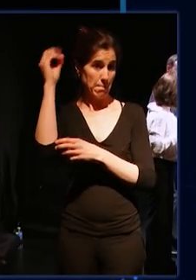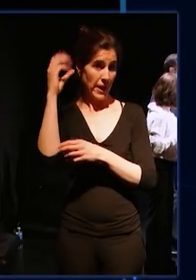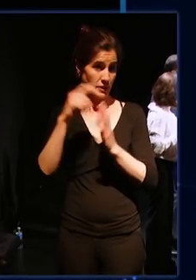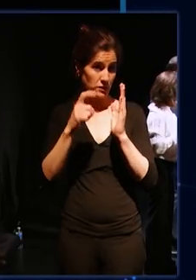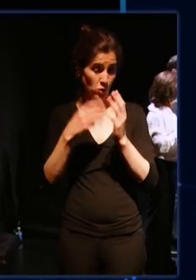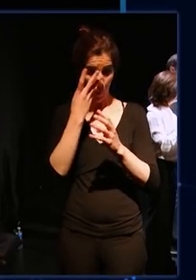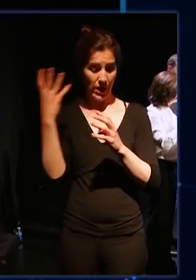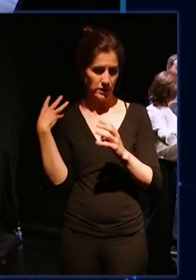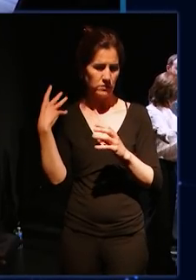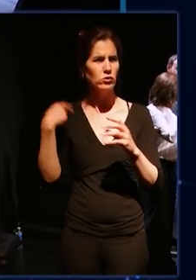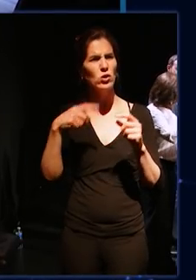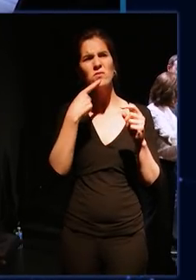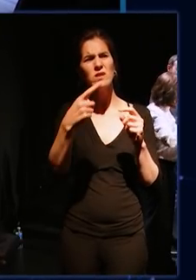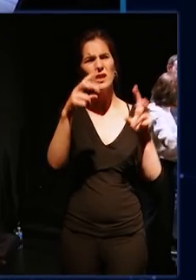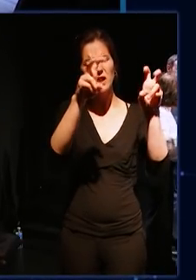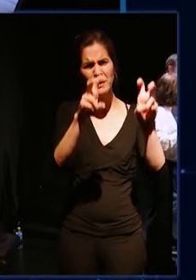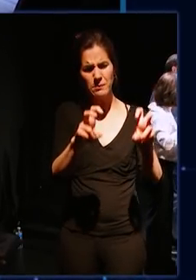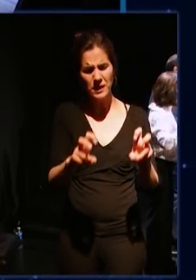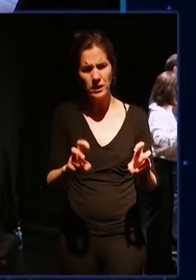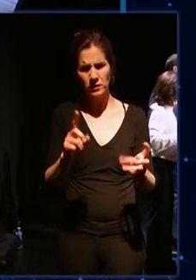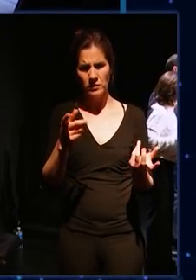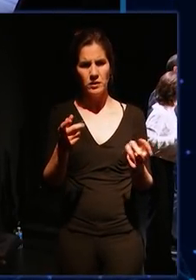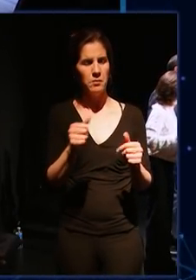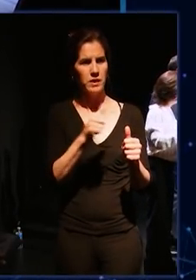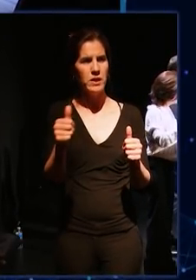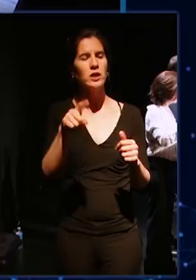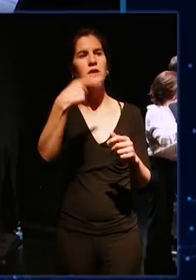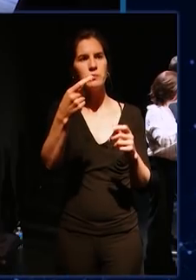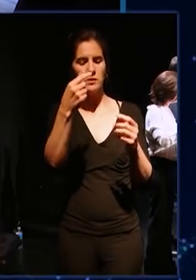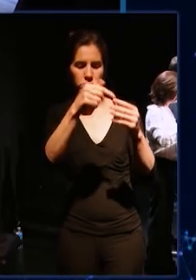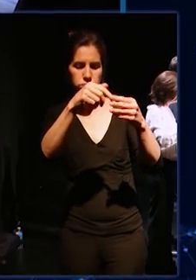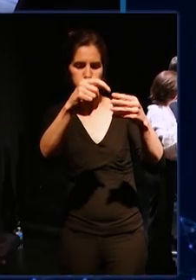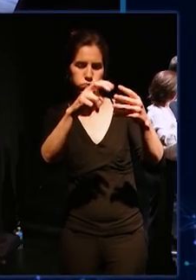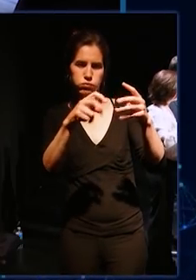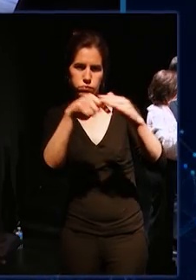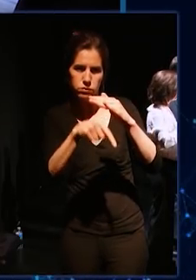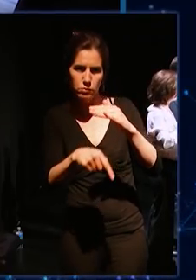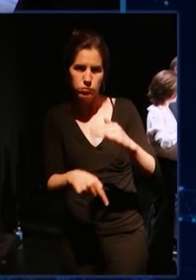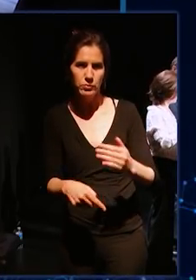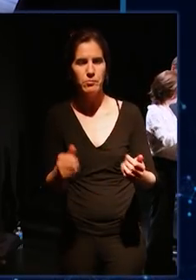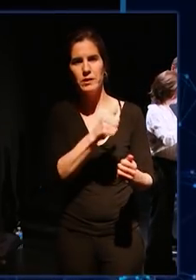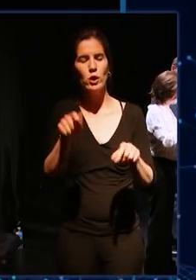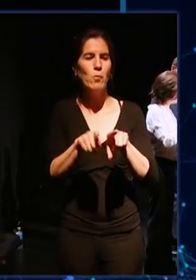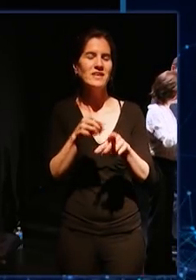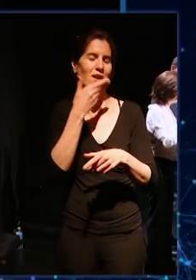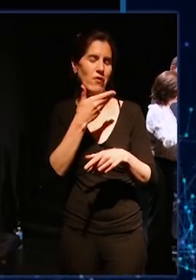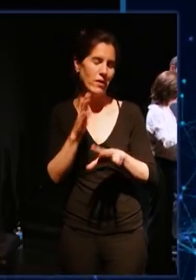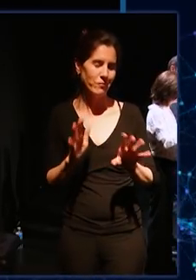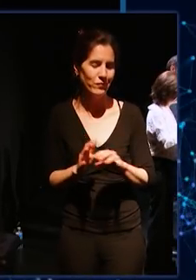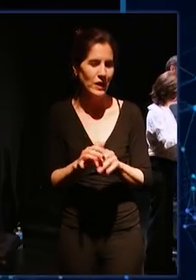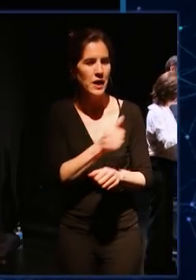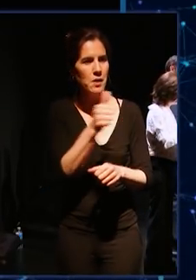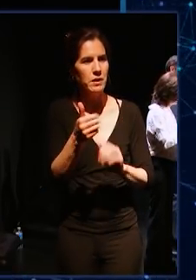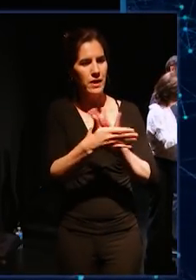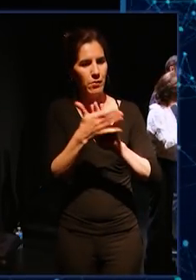temes prèviament i després en cada cas desglosarem una miqueta. Perquè aneu escalfant una mica. Exacte, i així ens preparem. En primer lloc parlarem